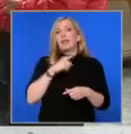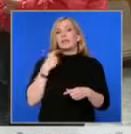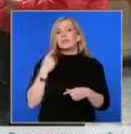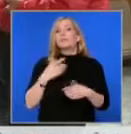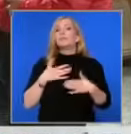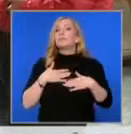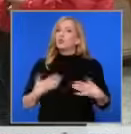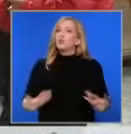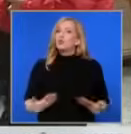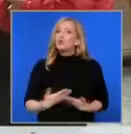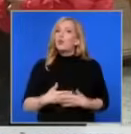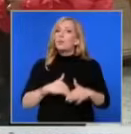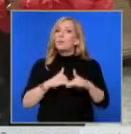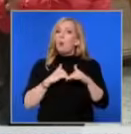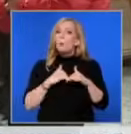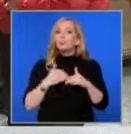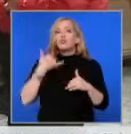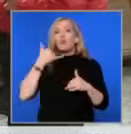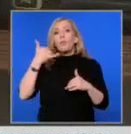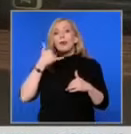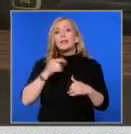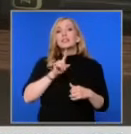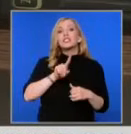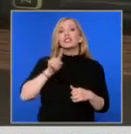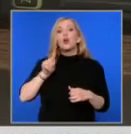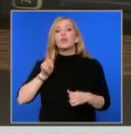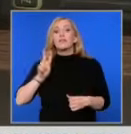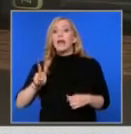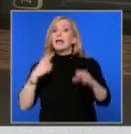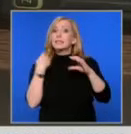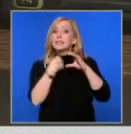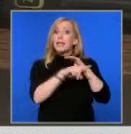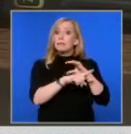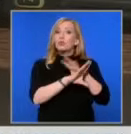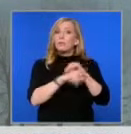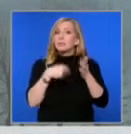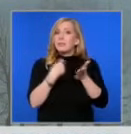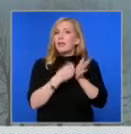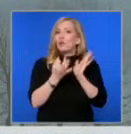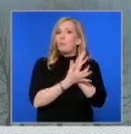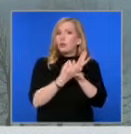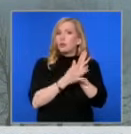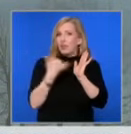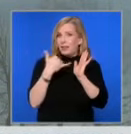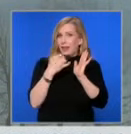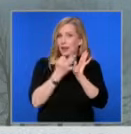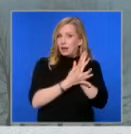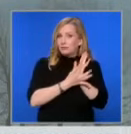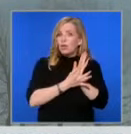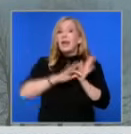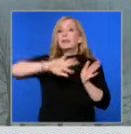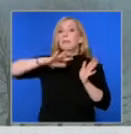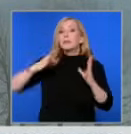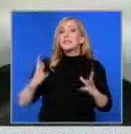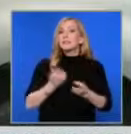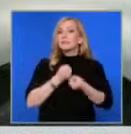от помощ да позвонят на телефон 112. Сигнал може да се подава и на безплатното мобилно приложение на Планинската спасителна